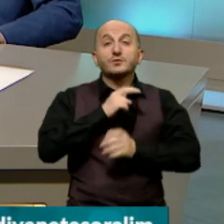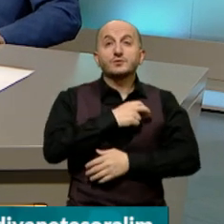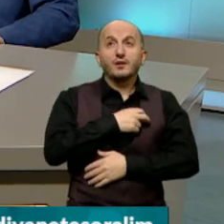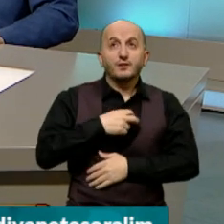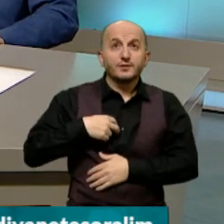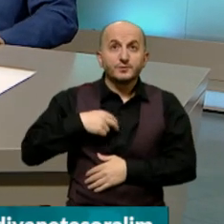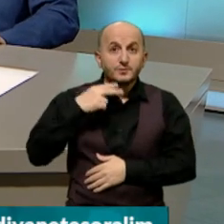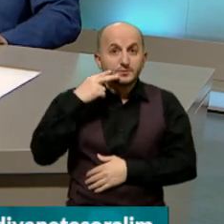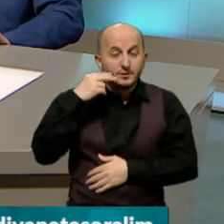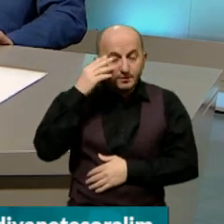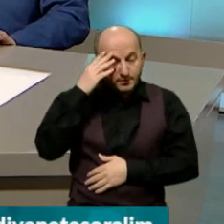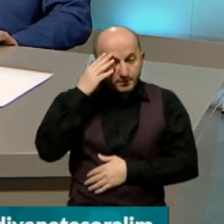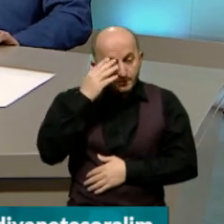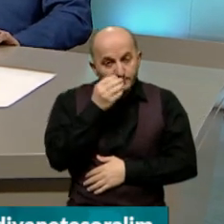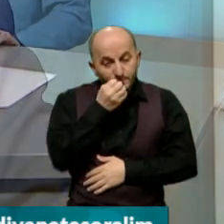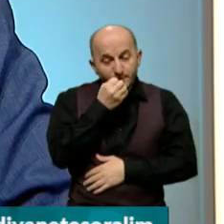Resulillah.